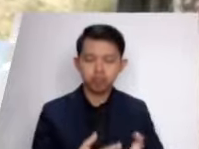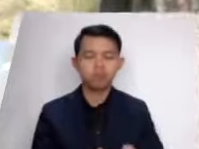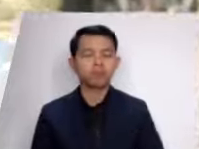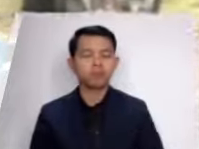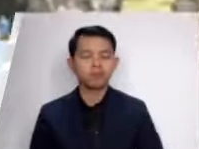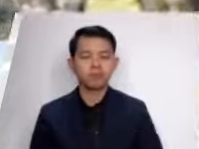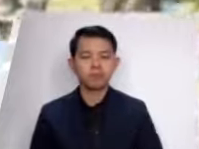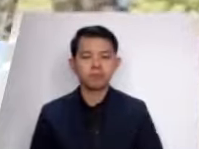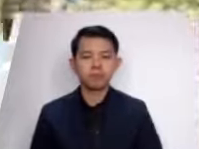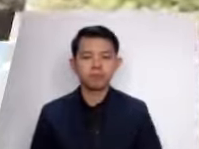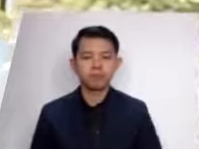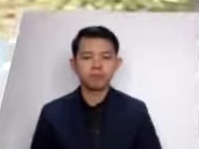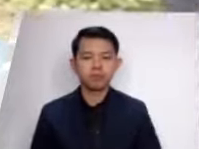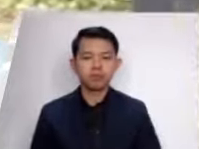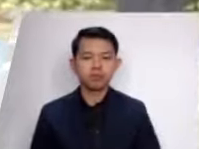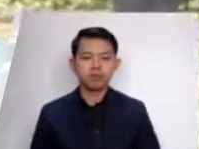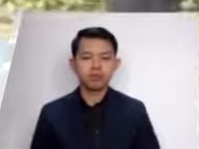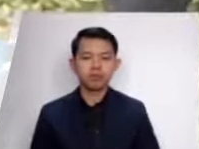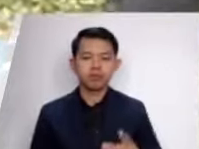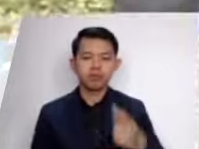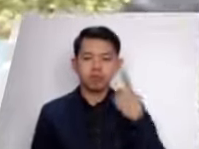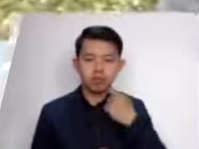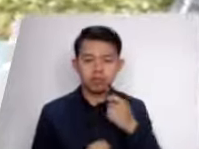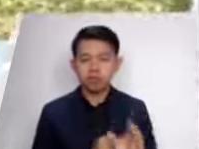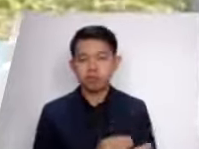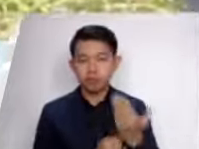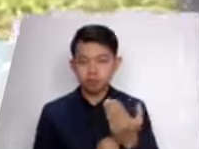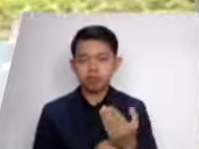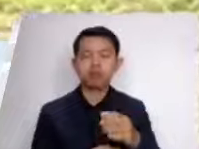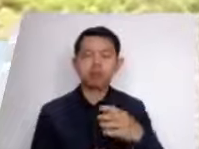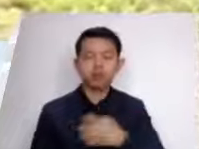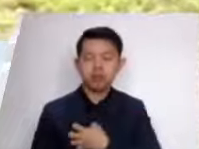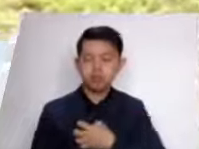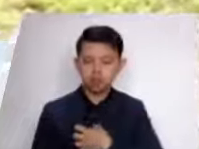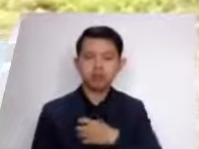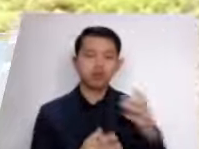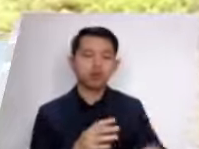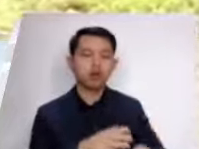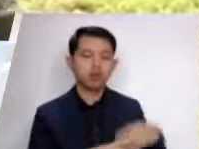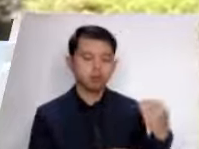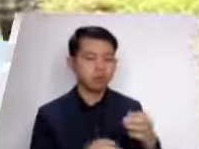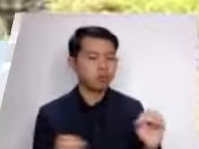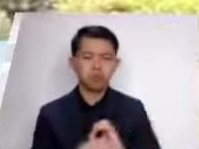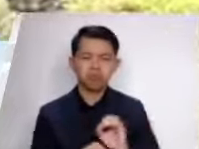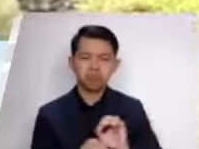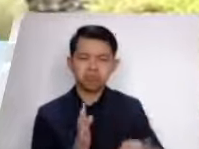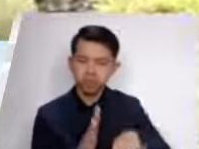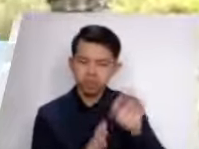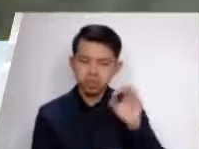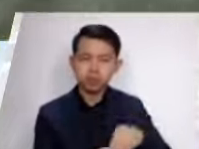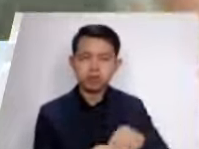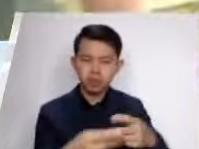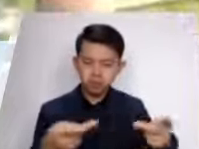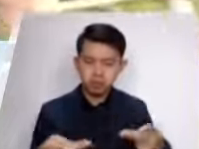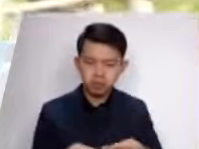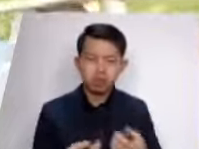ang mga pulis dito sa compound. Wala din umanong nakuha sa loob ng compound. Pinasok rin ng mga pulis ang Glory Mountain sa Barangay